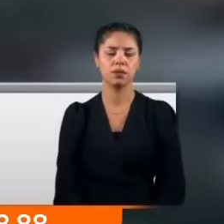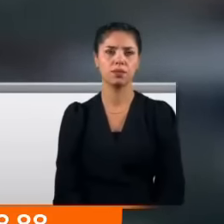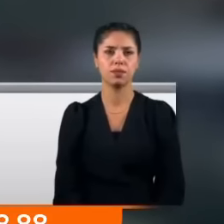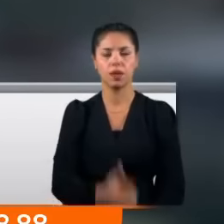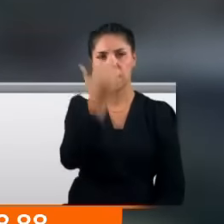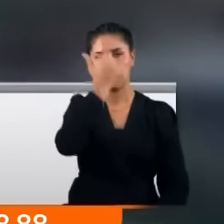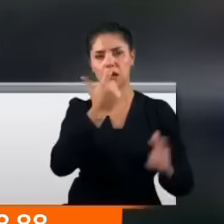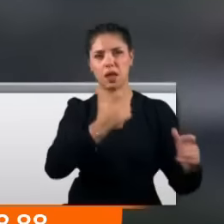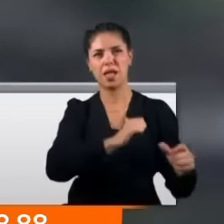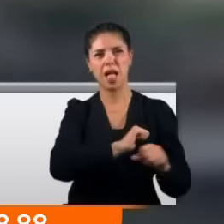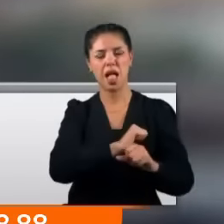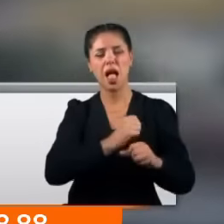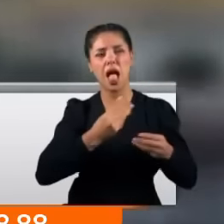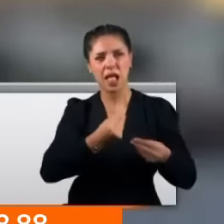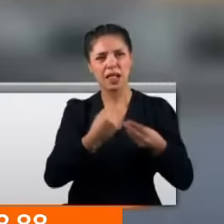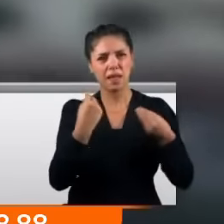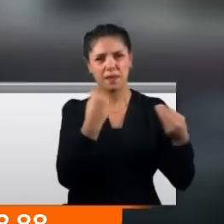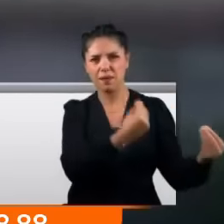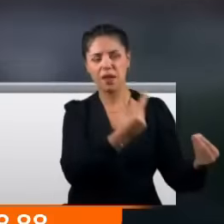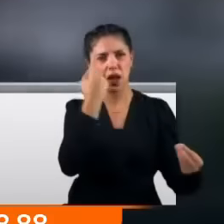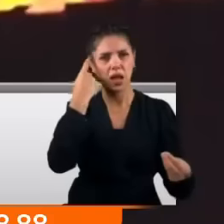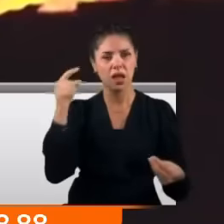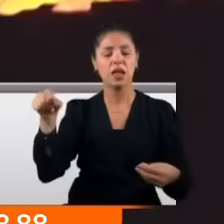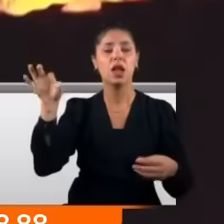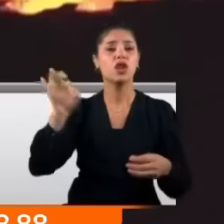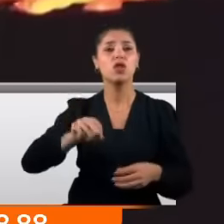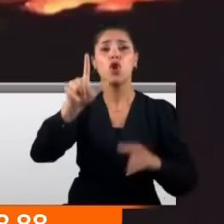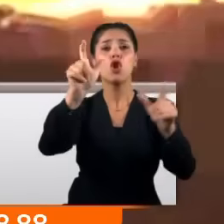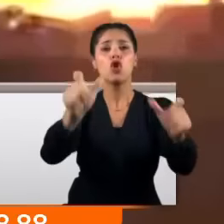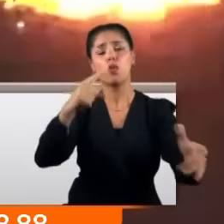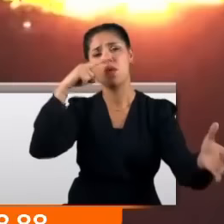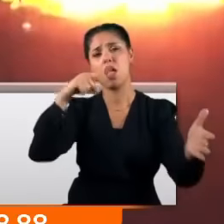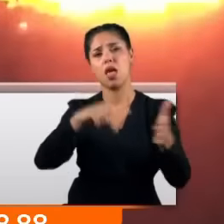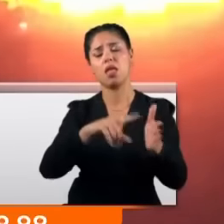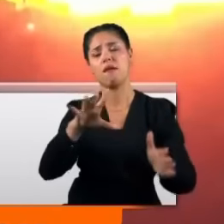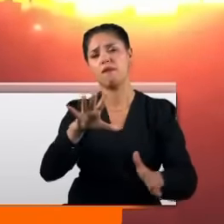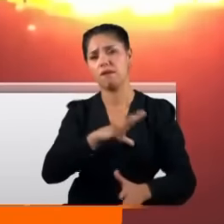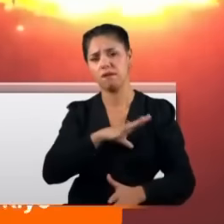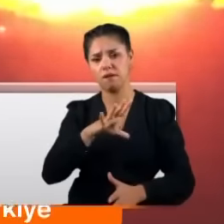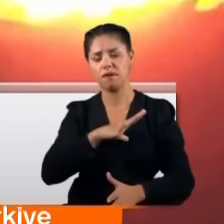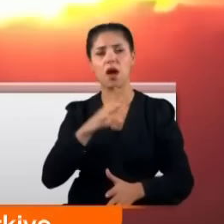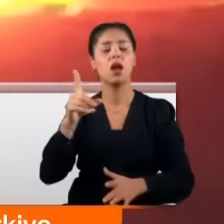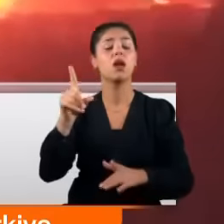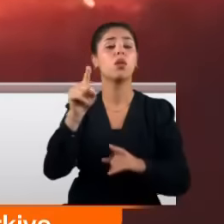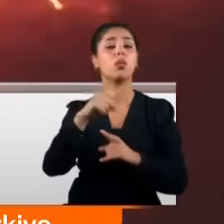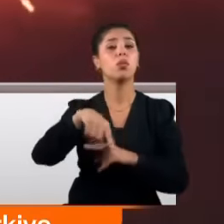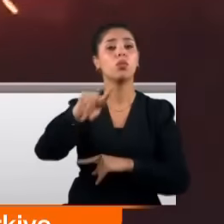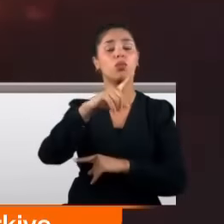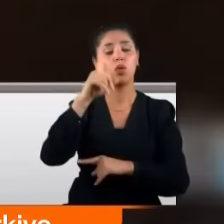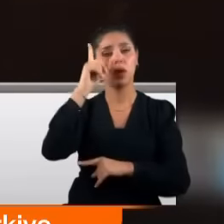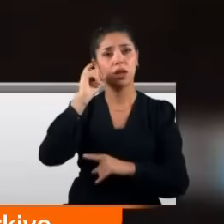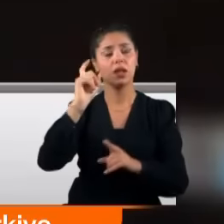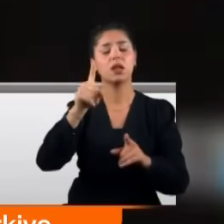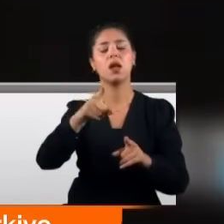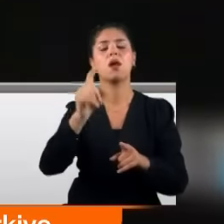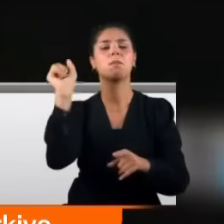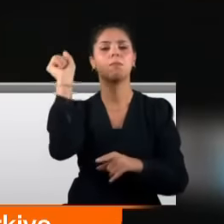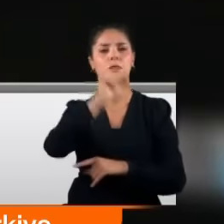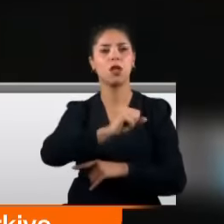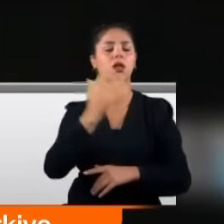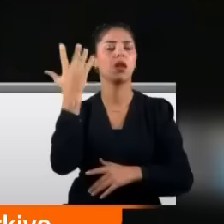Gazze'yi yerle bir eden İsrail ordusu gözünü Lübnan'a dikti. İşgal güçleri havadan ve karadan saldırılarını sürdürüyor. Beyrut